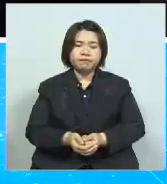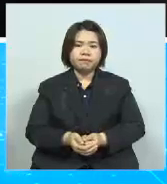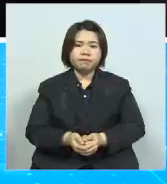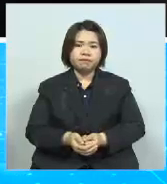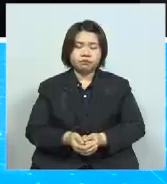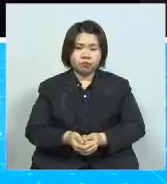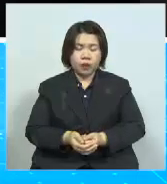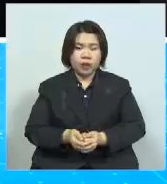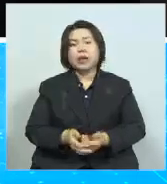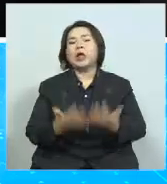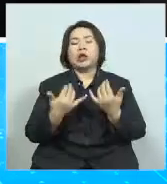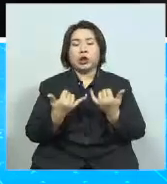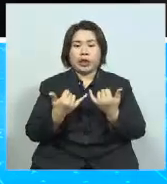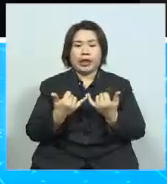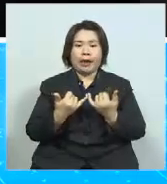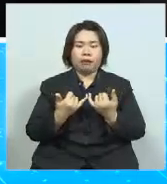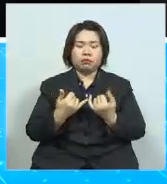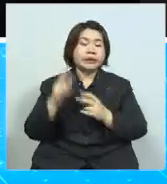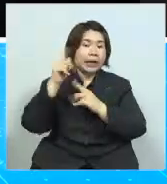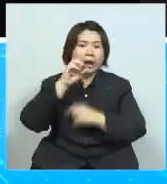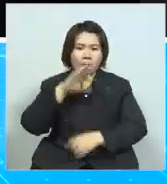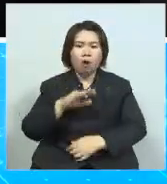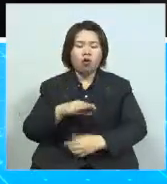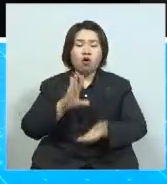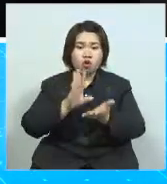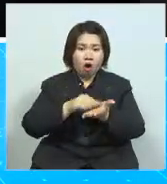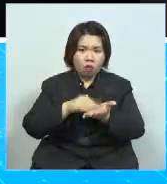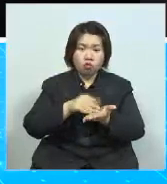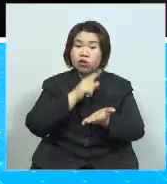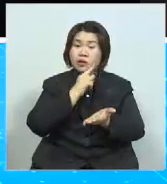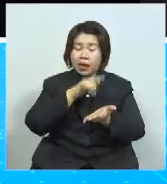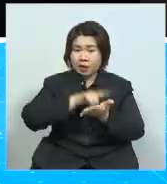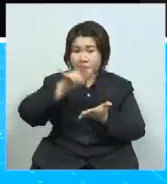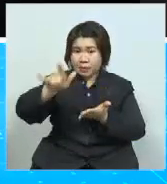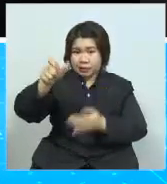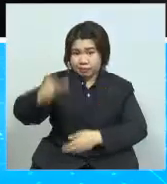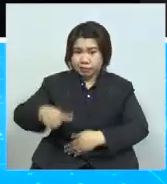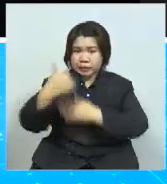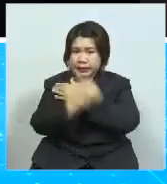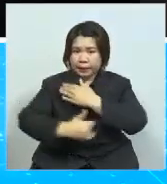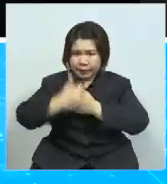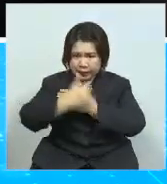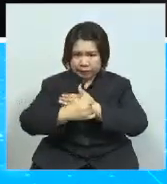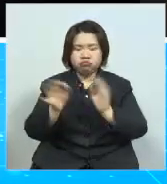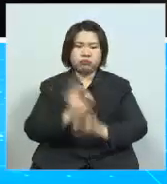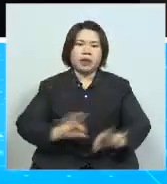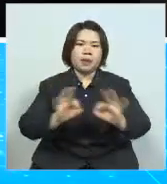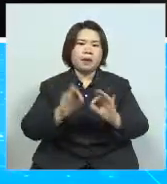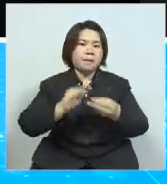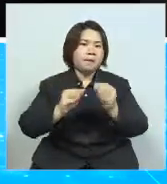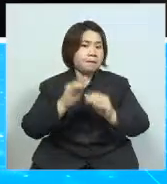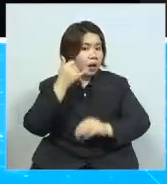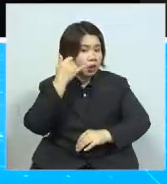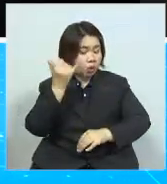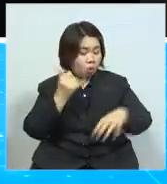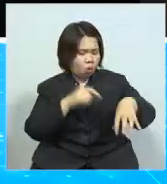ค่ะถ้าก็ยังไงเนี่ยข้อมูลพื้นฐานเลยสำหรับประชาชนแน่นอนถ้าเดินทางไปต่างประเทศต้องติดตัวไว้เลยคือเบอร์โทรศัพท์สถ